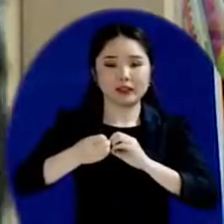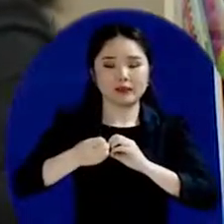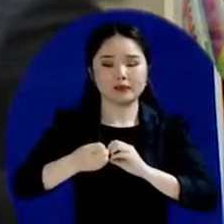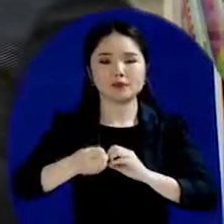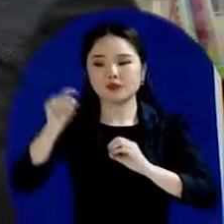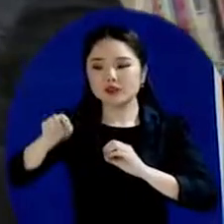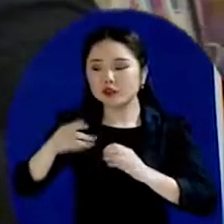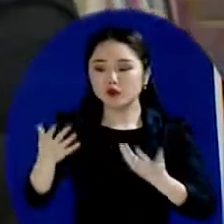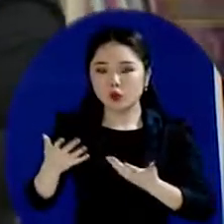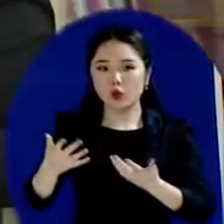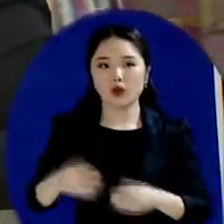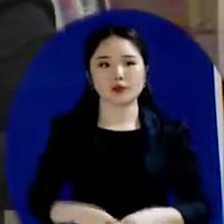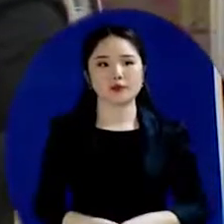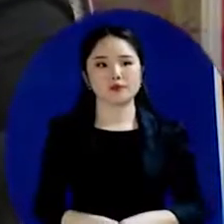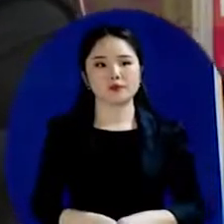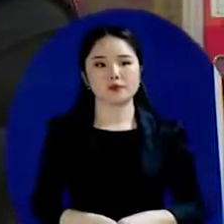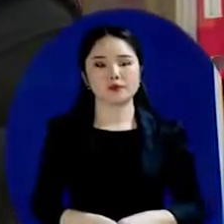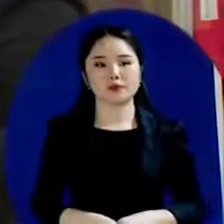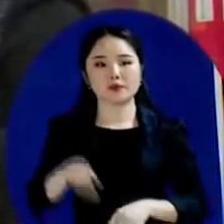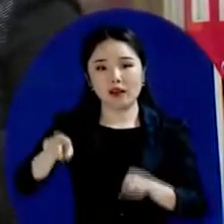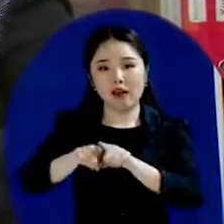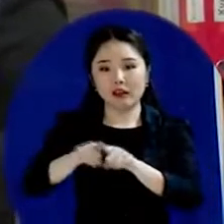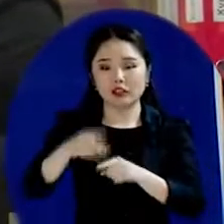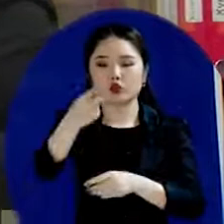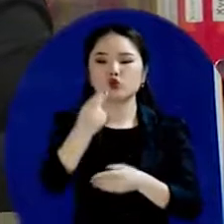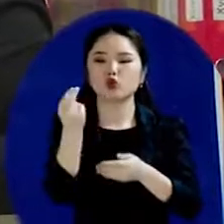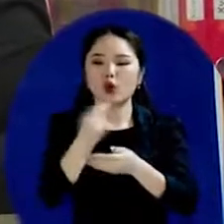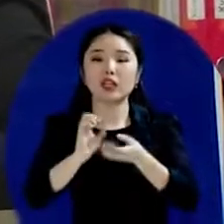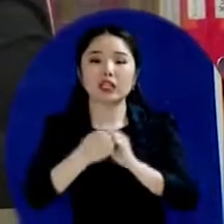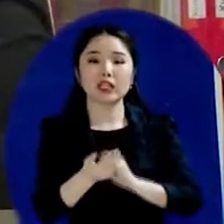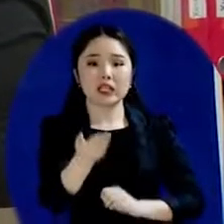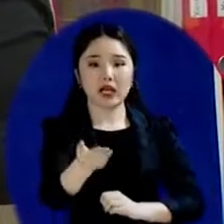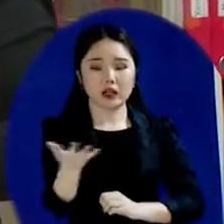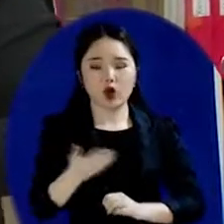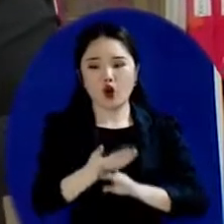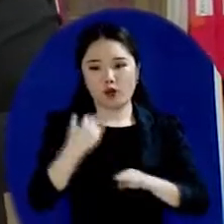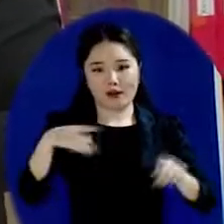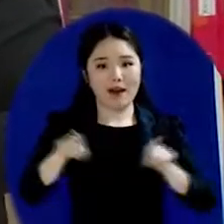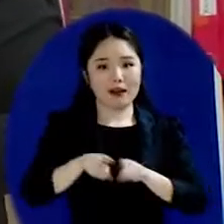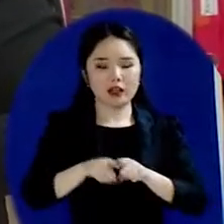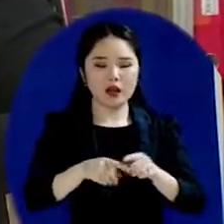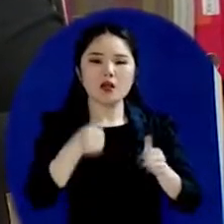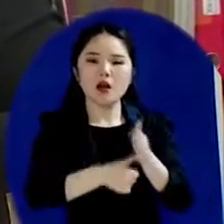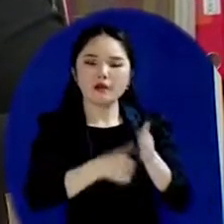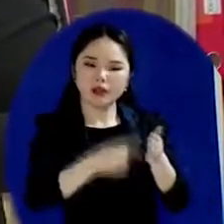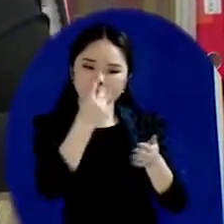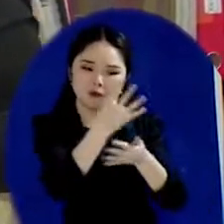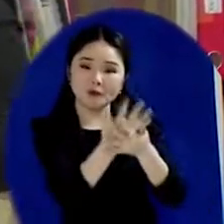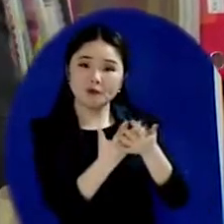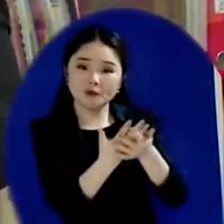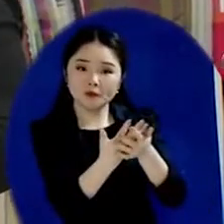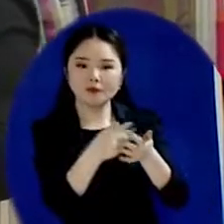энэ диаграм маань одоо энд байгаа диаграмыг та бүхэн дэвтэртээ хийн. Энэ маань бас л бидний дэвтрийн маань